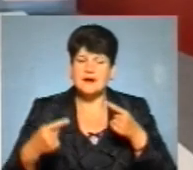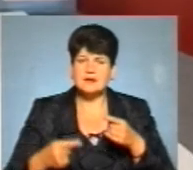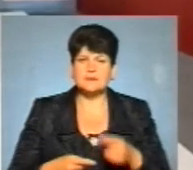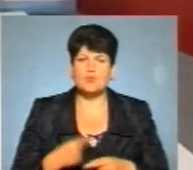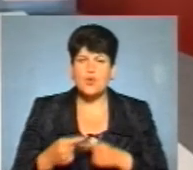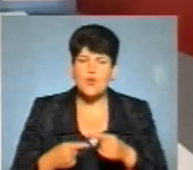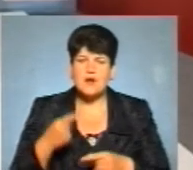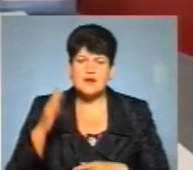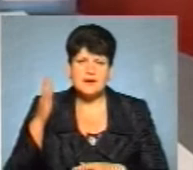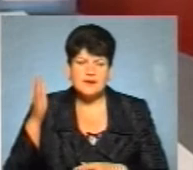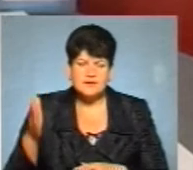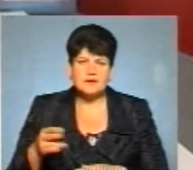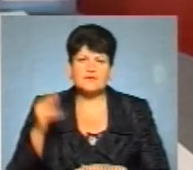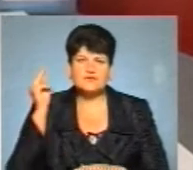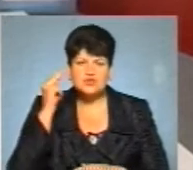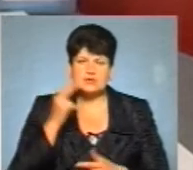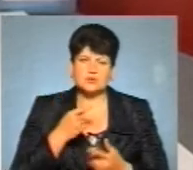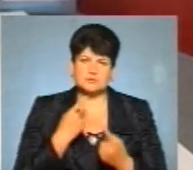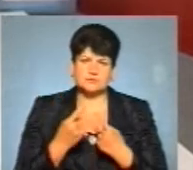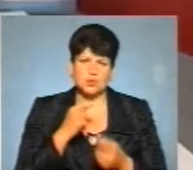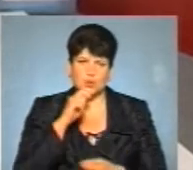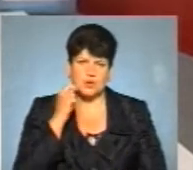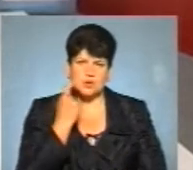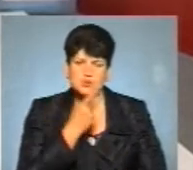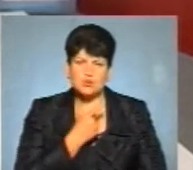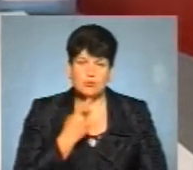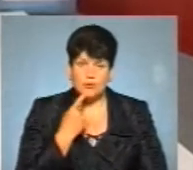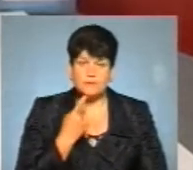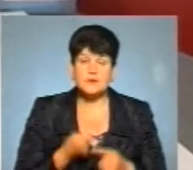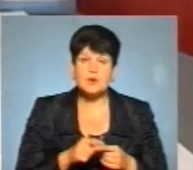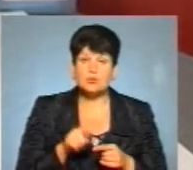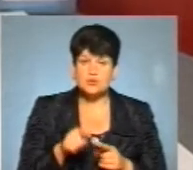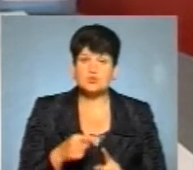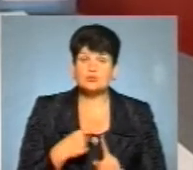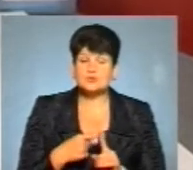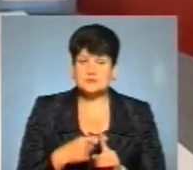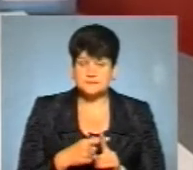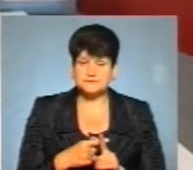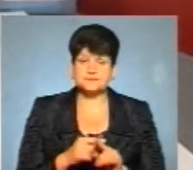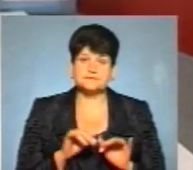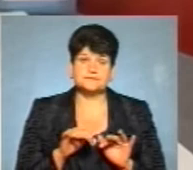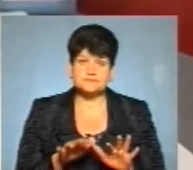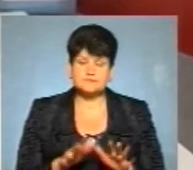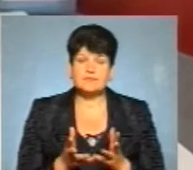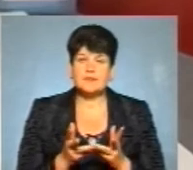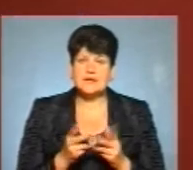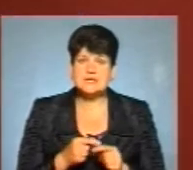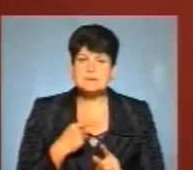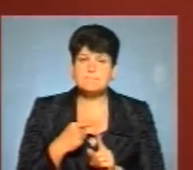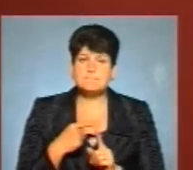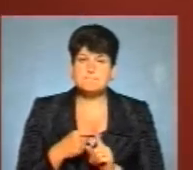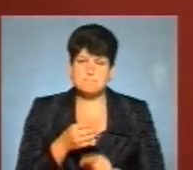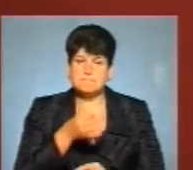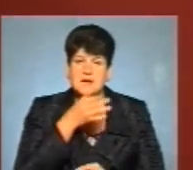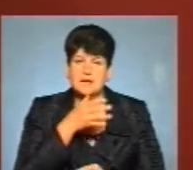покоління навчались і послуговувалися українською мовою. Якраз про цю позитивну тенденцію, як ви сказали, кількість прихильників